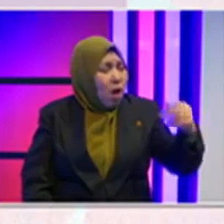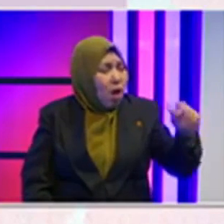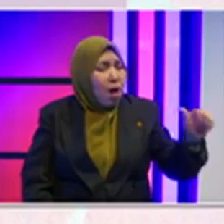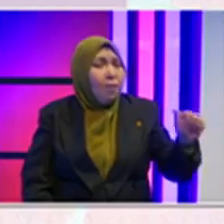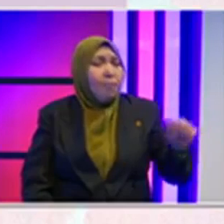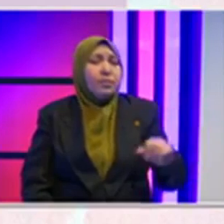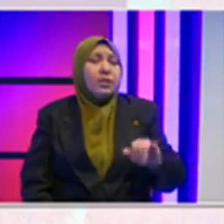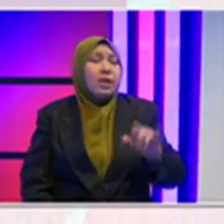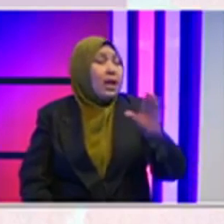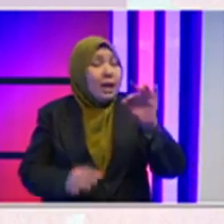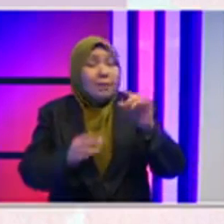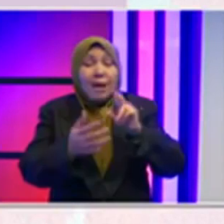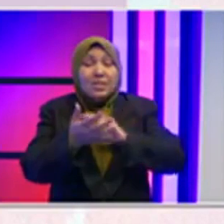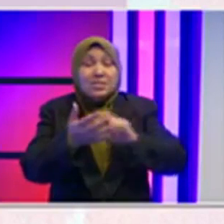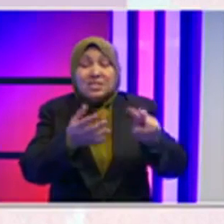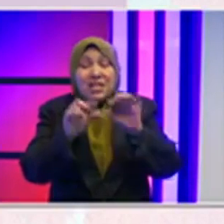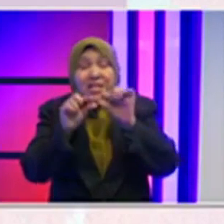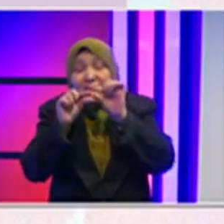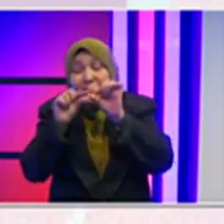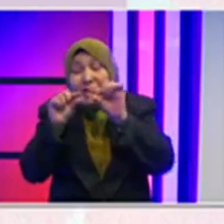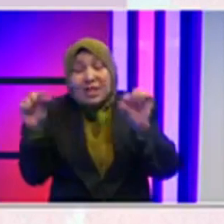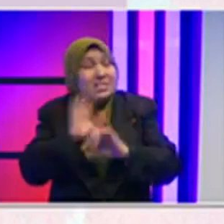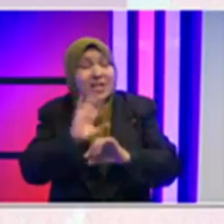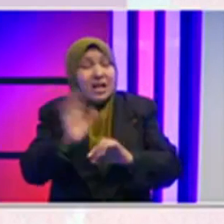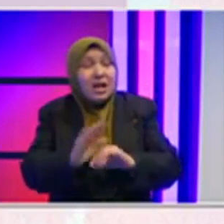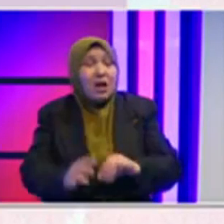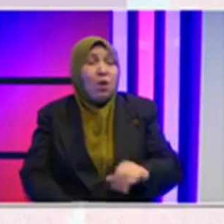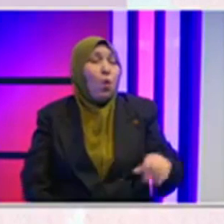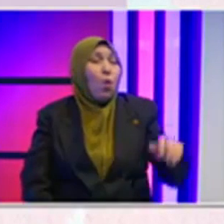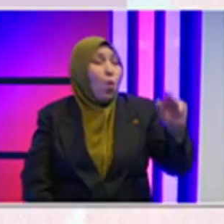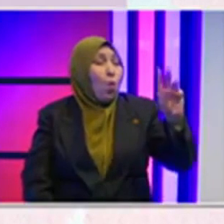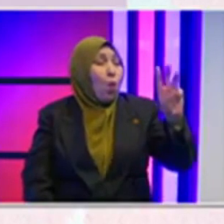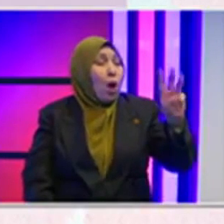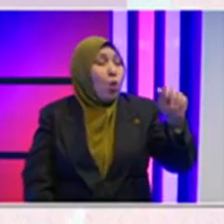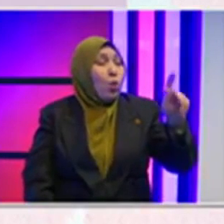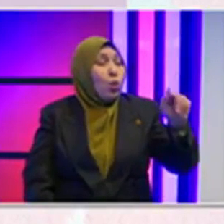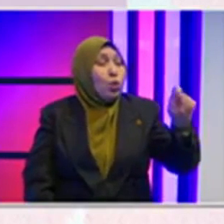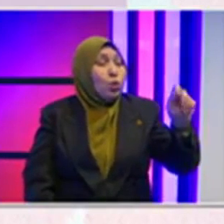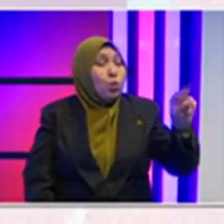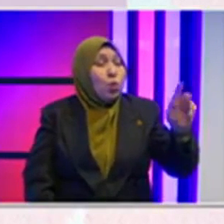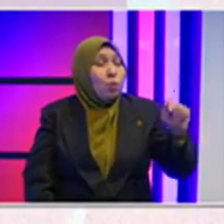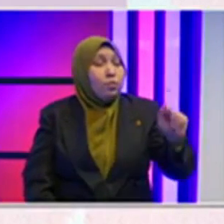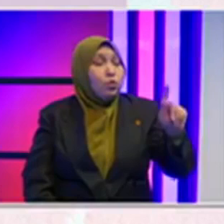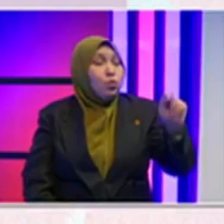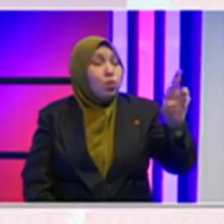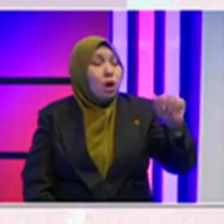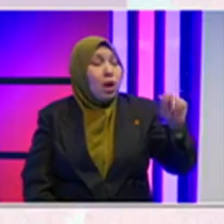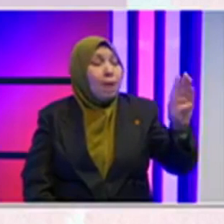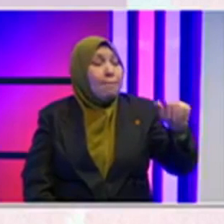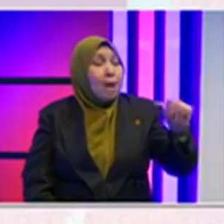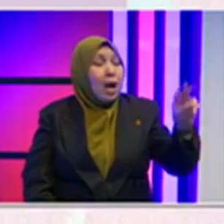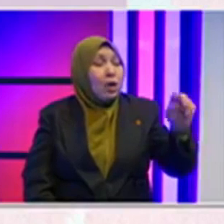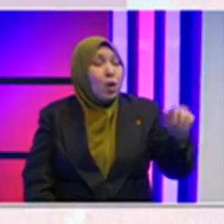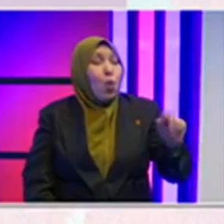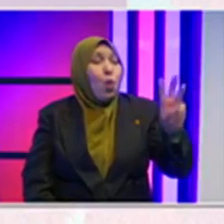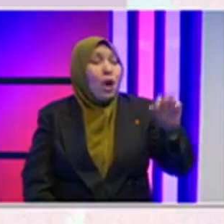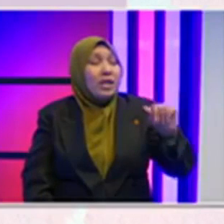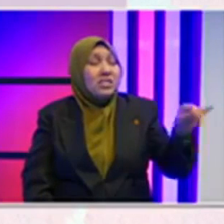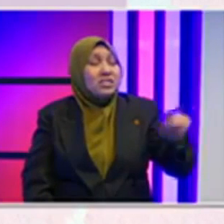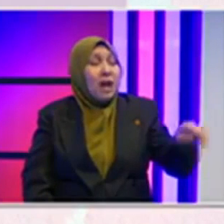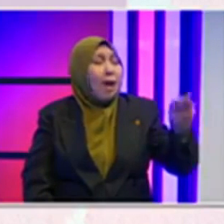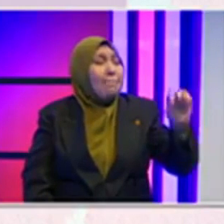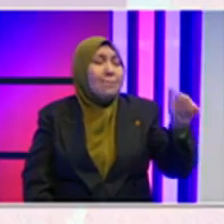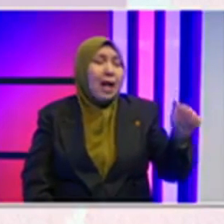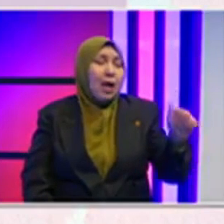dengan tipis Agan aku Wakwaw Tum surabaua izama